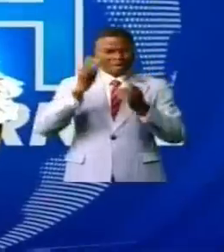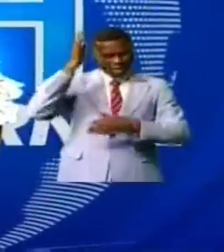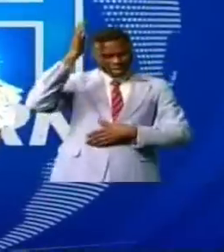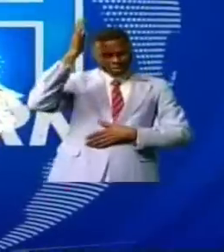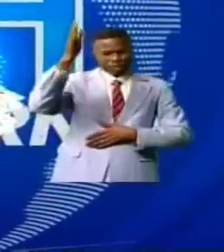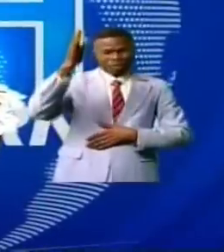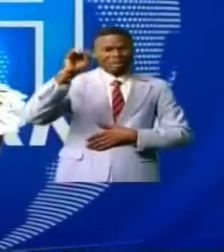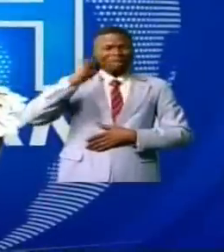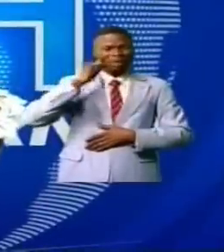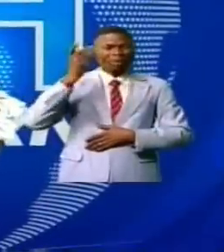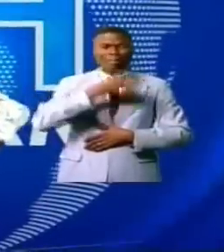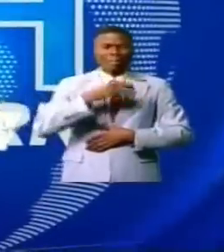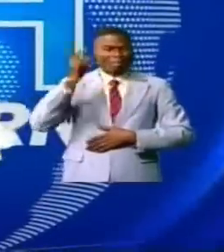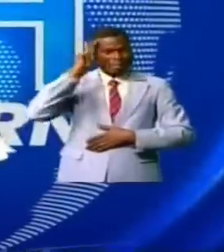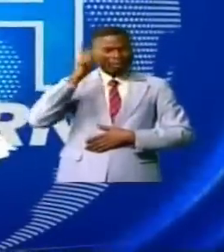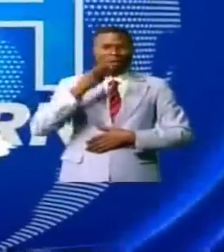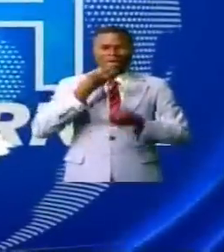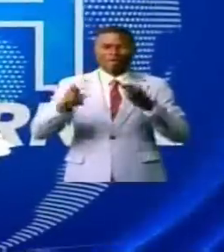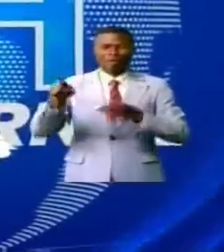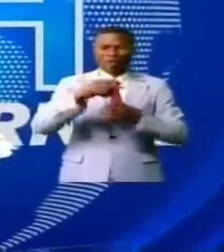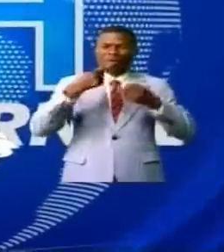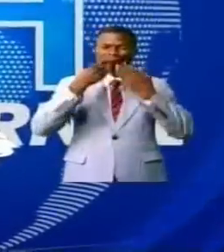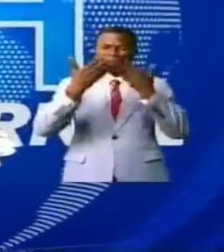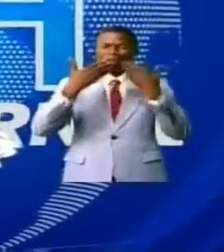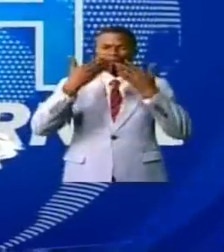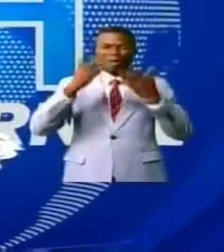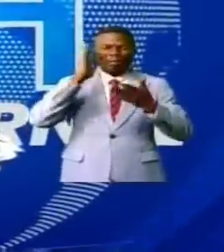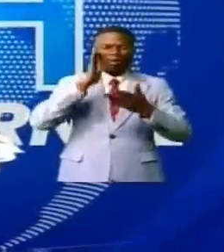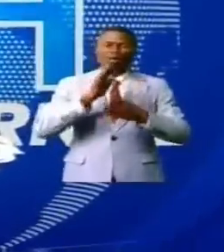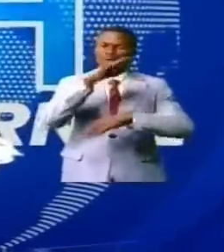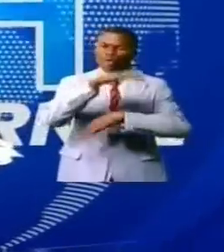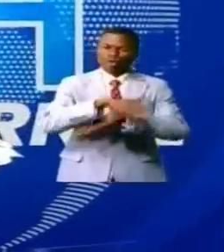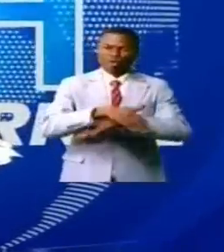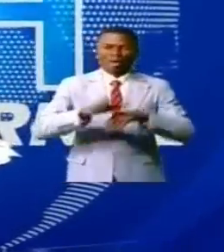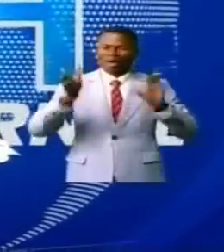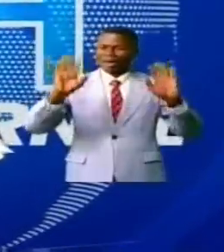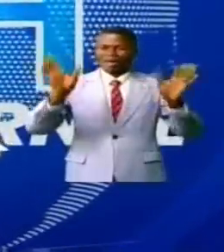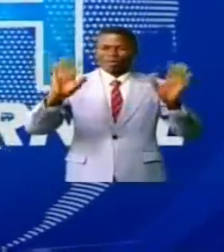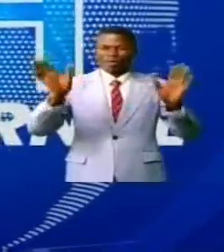demain à 20h avec le même plaisir. Excellent début de week-end à toutes et à tous. Au revoir.